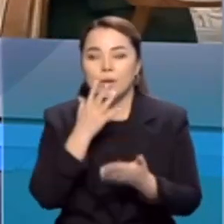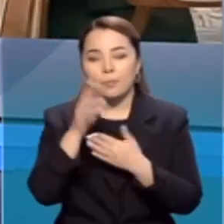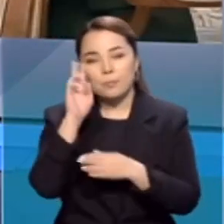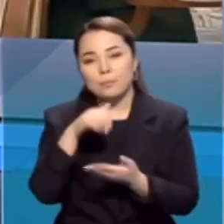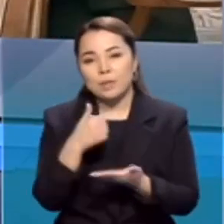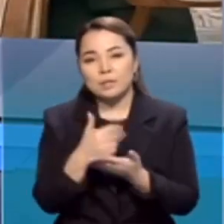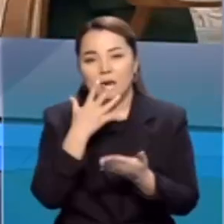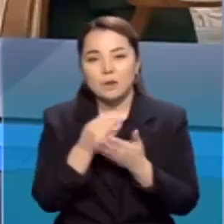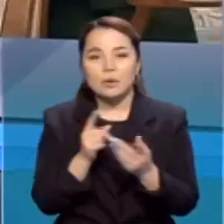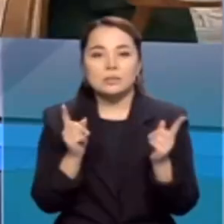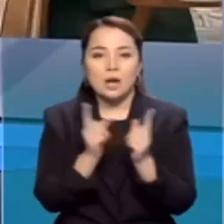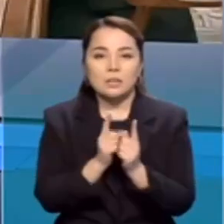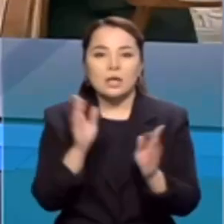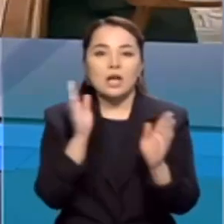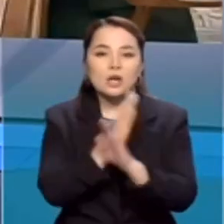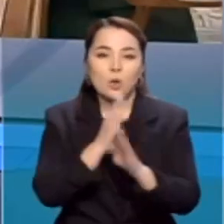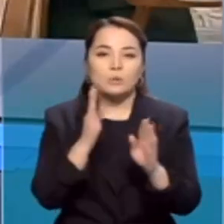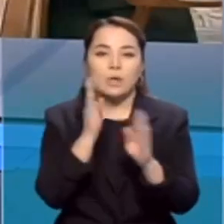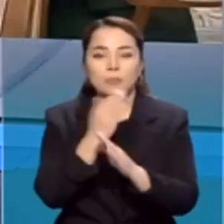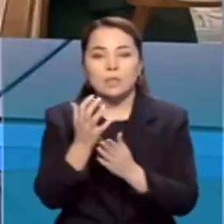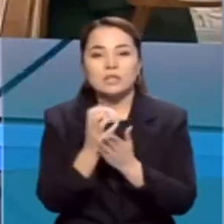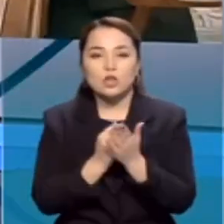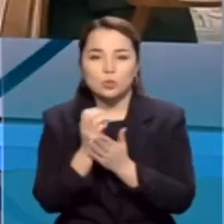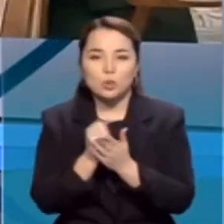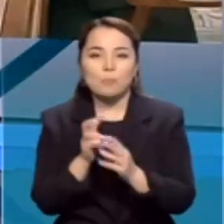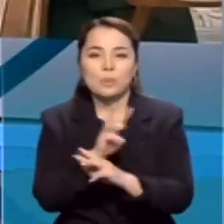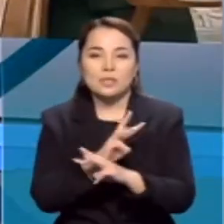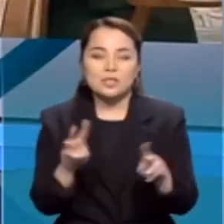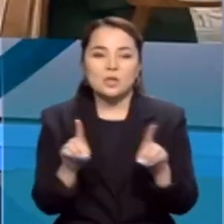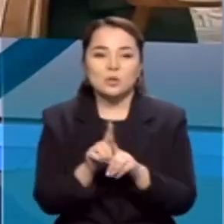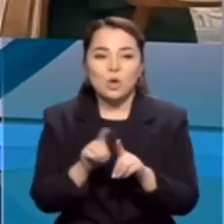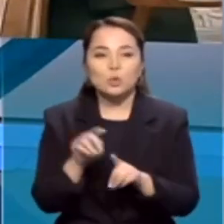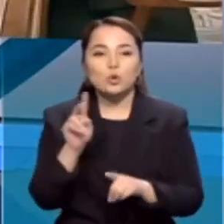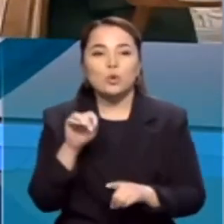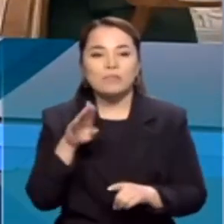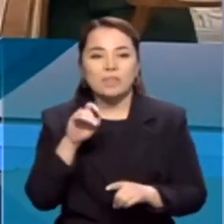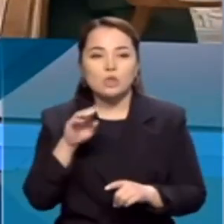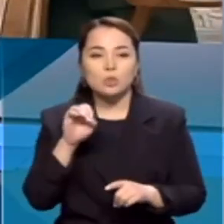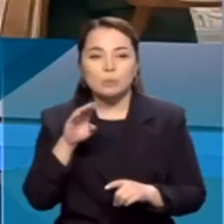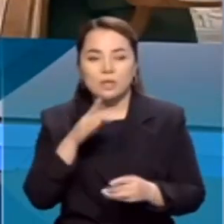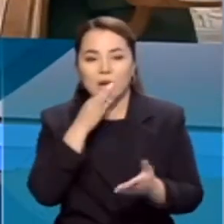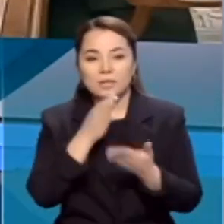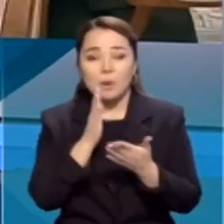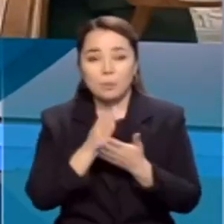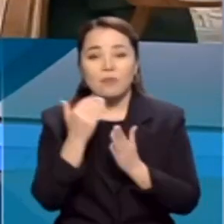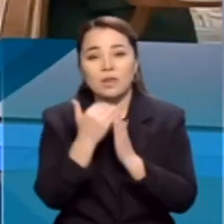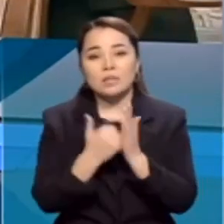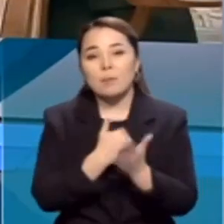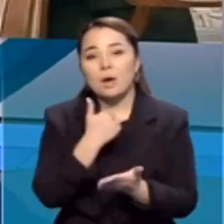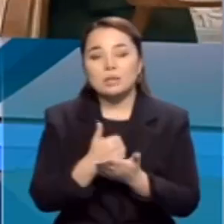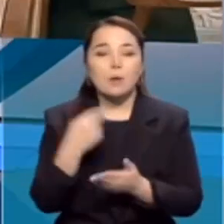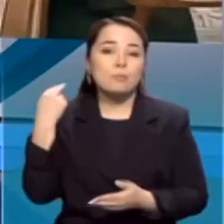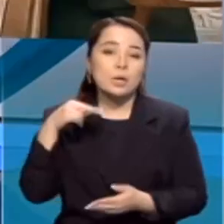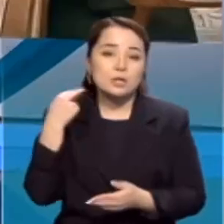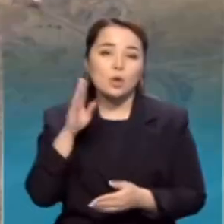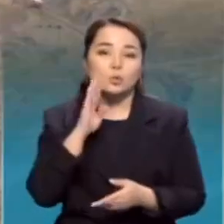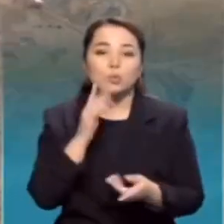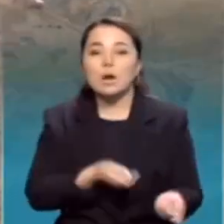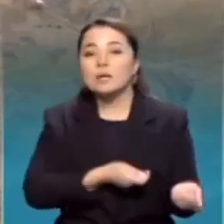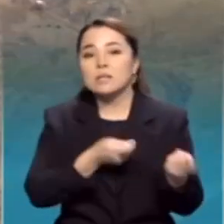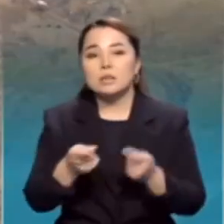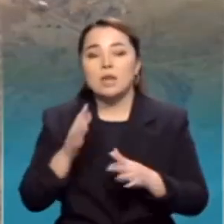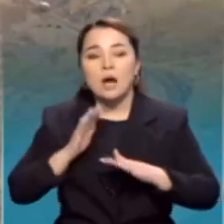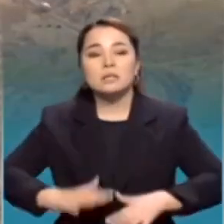басшысының қабылдауында болған экология және табиғи ресурстар министрі Зүлфия Сүлейменова айтты. Ведомство басшысы президентке су тасқыны